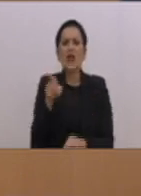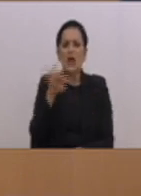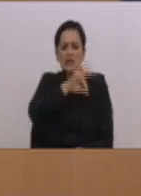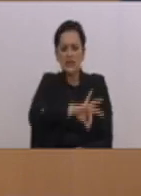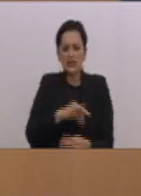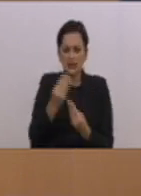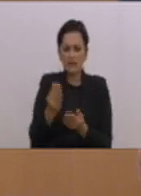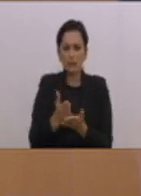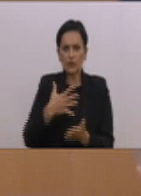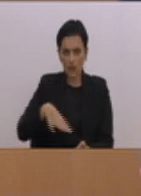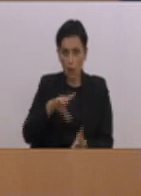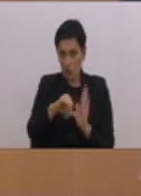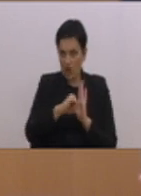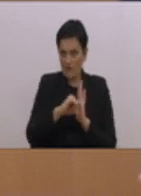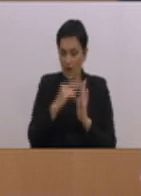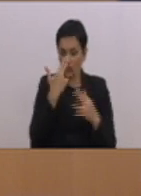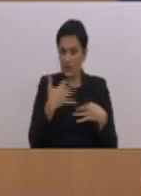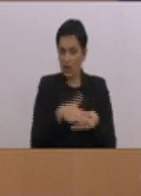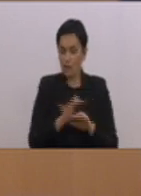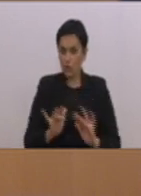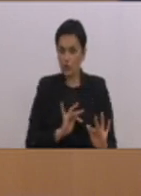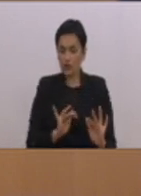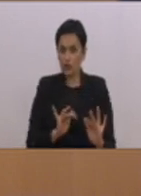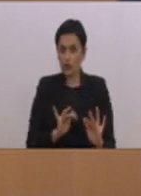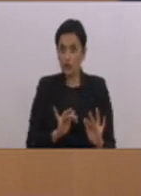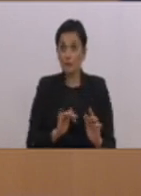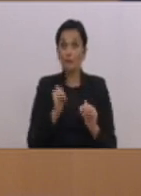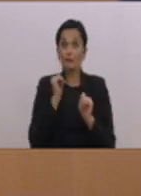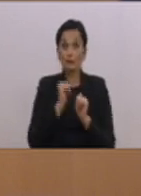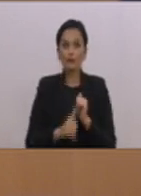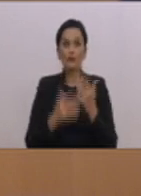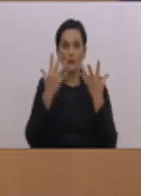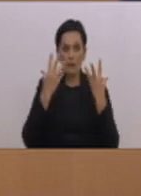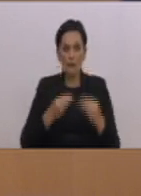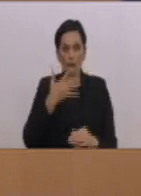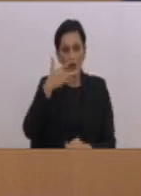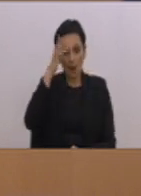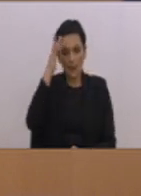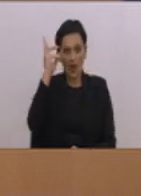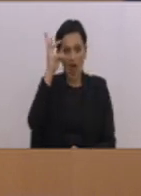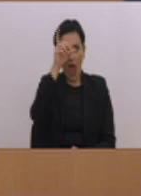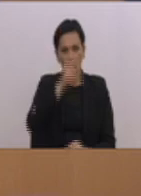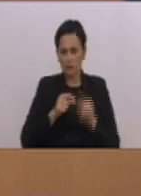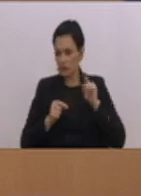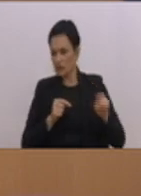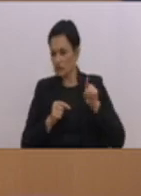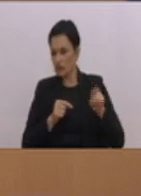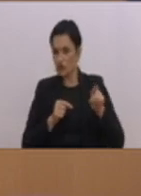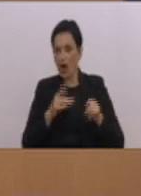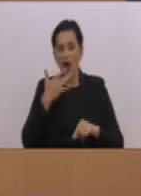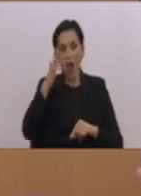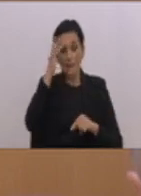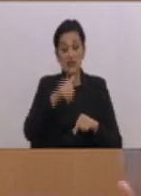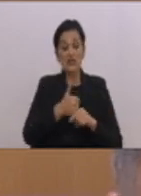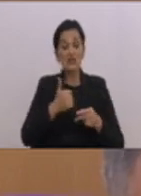მომტანია ეს საქართველოსთვის? გვეხმარება ინტეგრაციის პროცესში? Ყოველ დღე ამერიკის ელჩის ამოჩემება, ამერიკაზე სტრატეგიულ